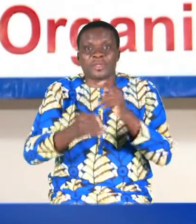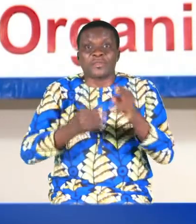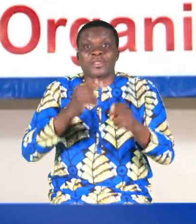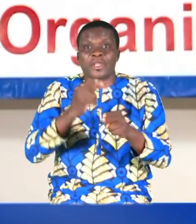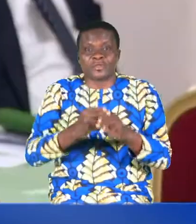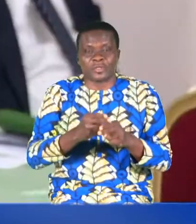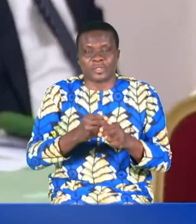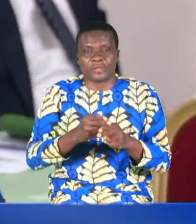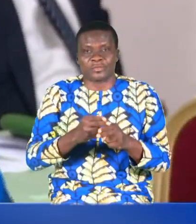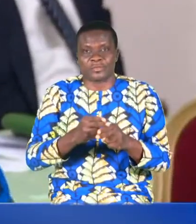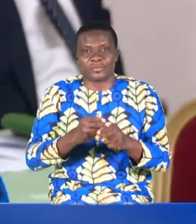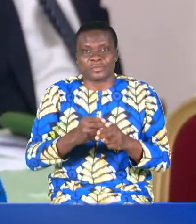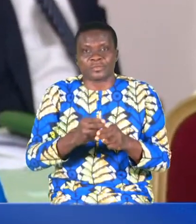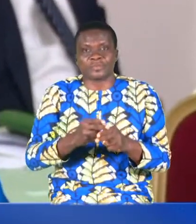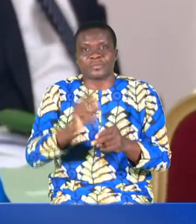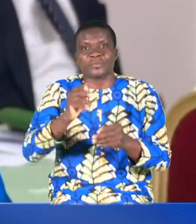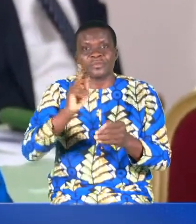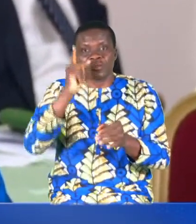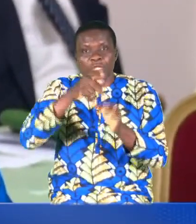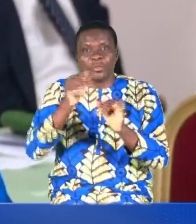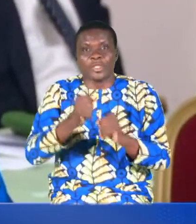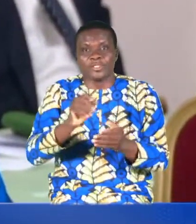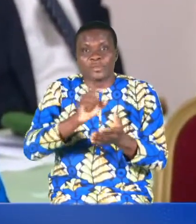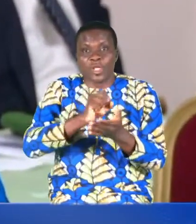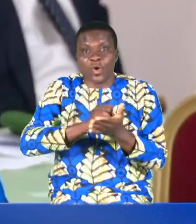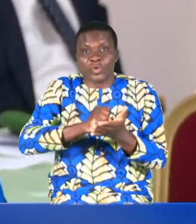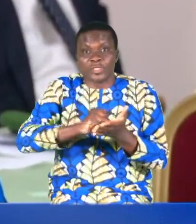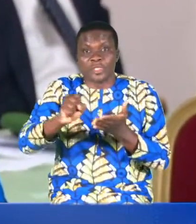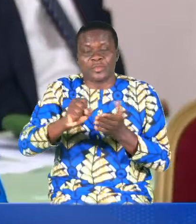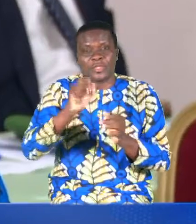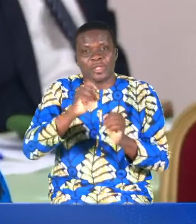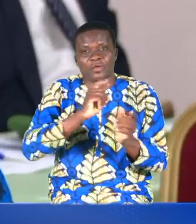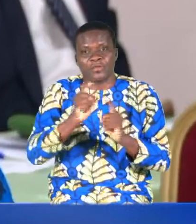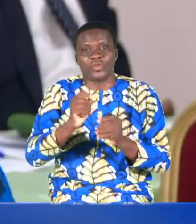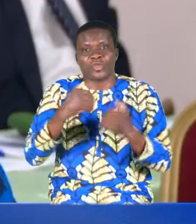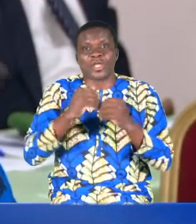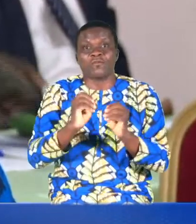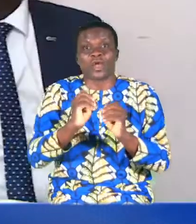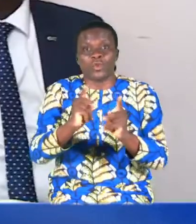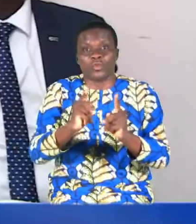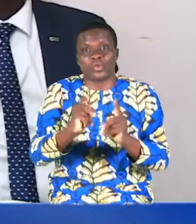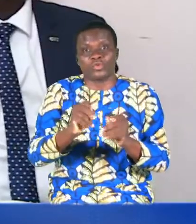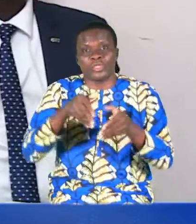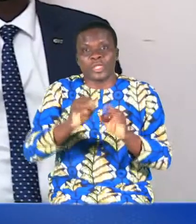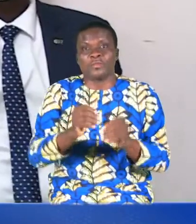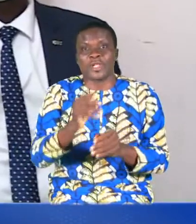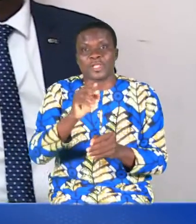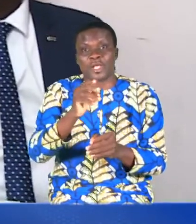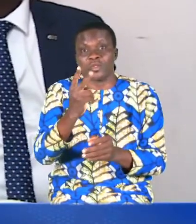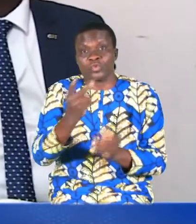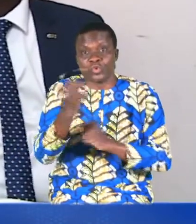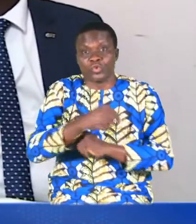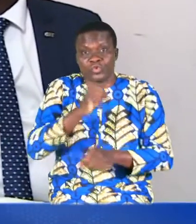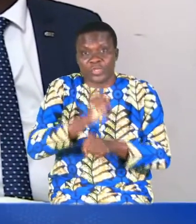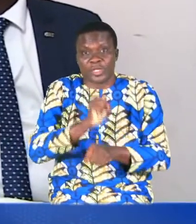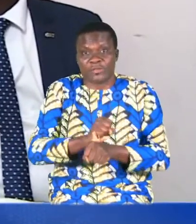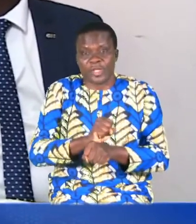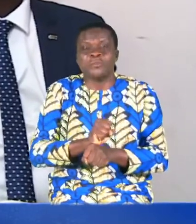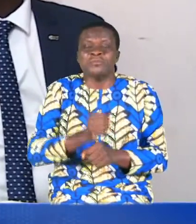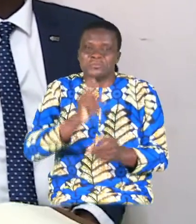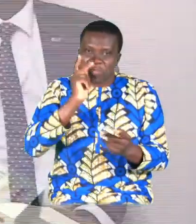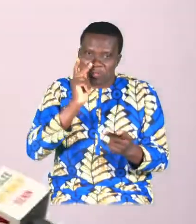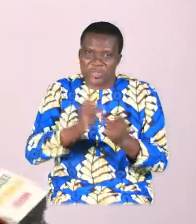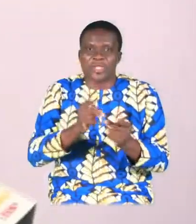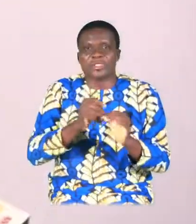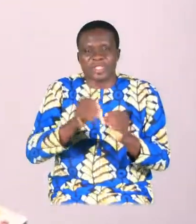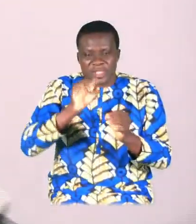nationale. Les participants au séminaire vont donc avoir l'opportunité au cours des 48 heures de travaux d'appréhender dans